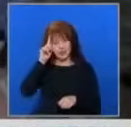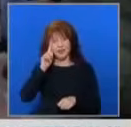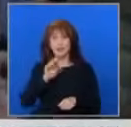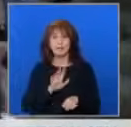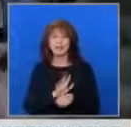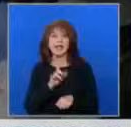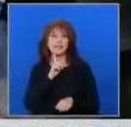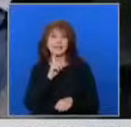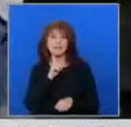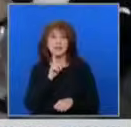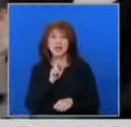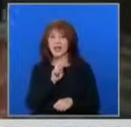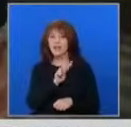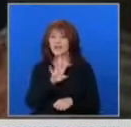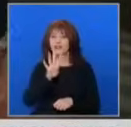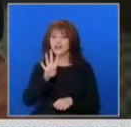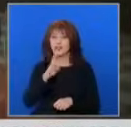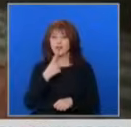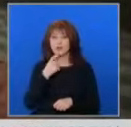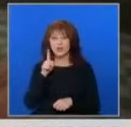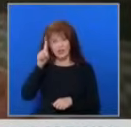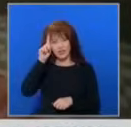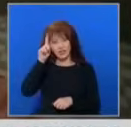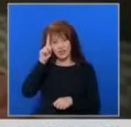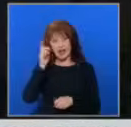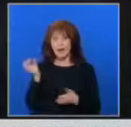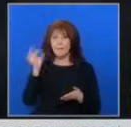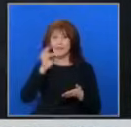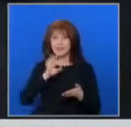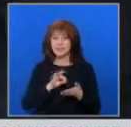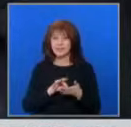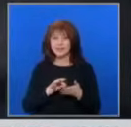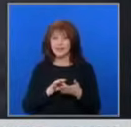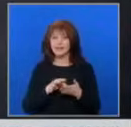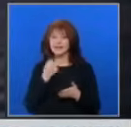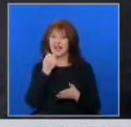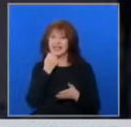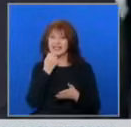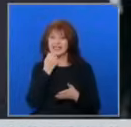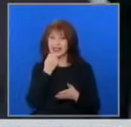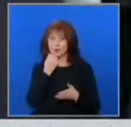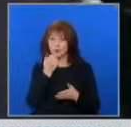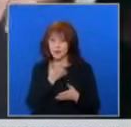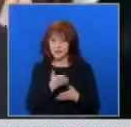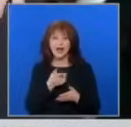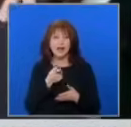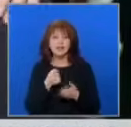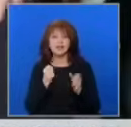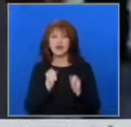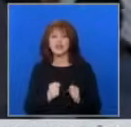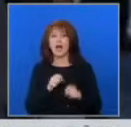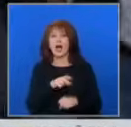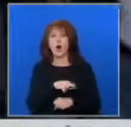и 24-годишната Лама Сабур Куб. Тя стигна малко след полунощ в селото си край Хеброн на западния бряг, където я